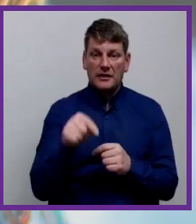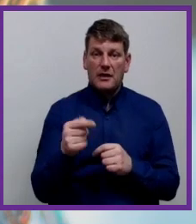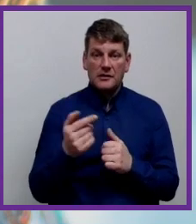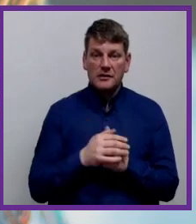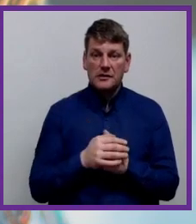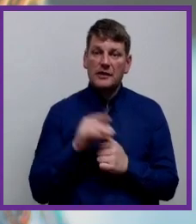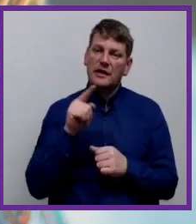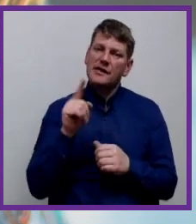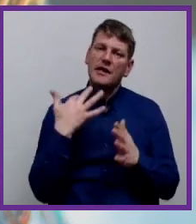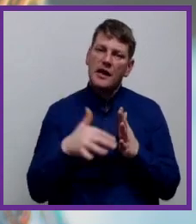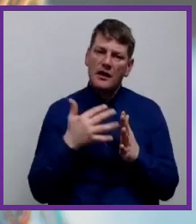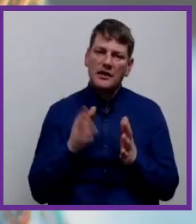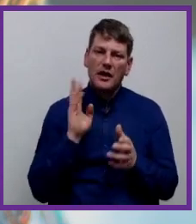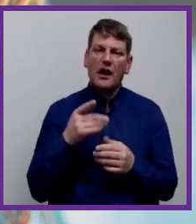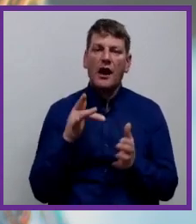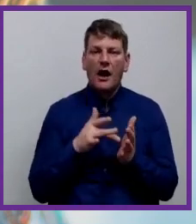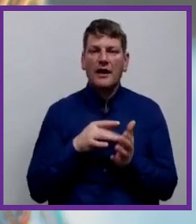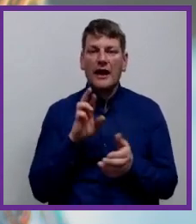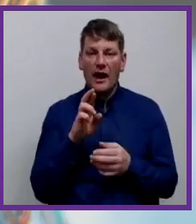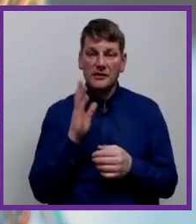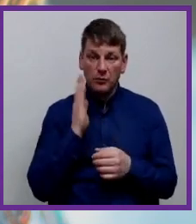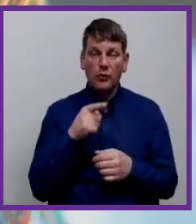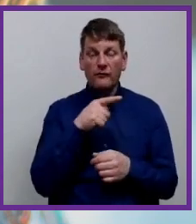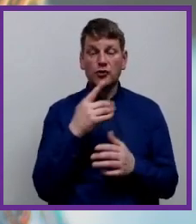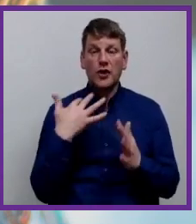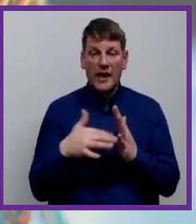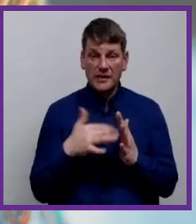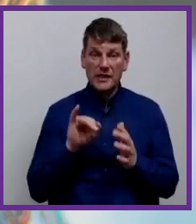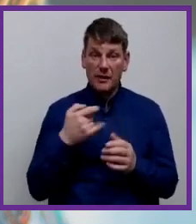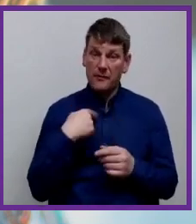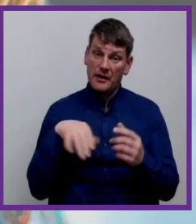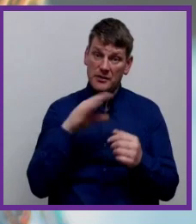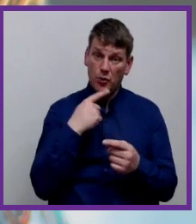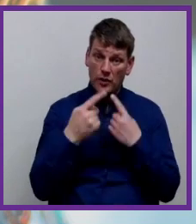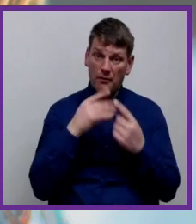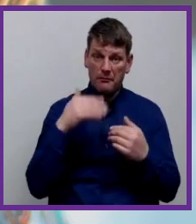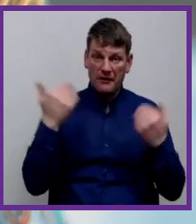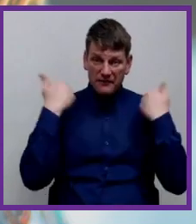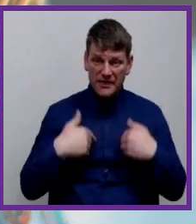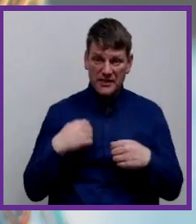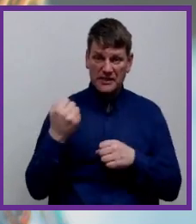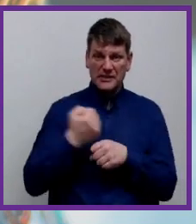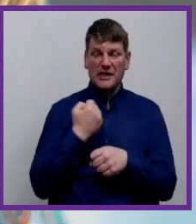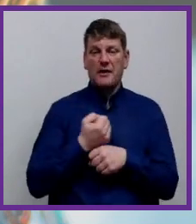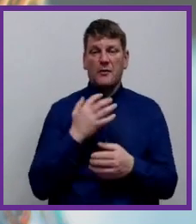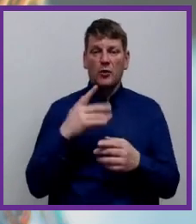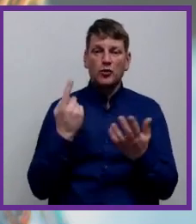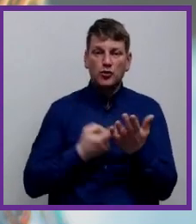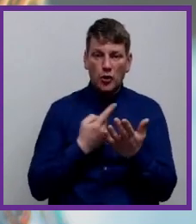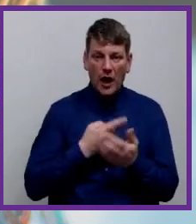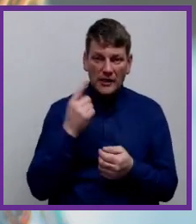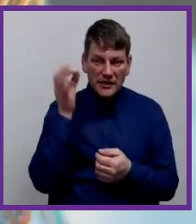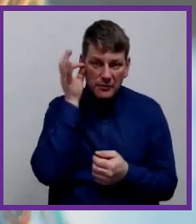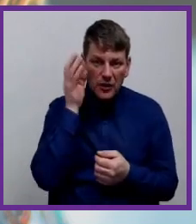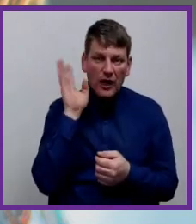tevi jārēķinās, ka kaut kāda reakcija būs, un es domāju, ka to viņš rēķinās, bet, ja mēs runājam jau par kaut kādiem fiziskiem draudiem, un žurnālisti minējuši to, ka